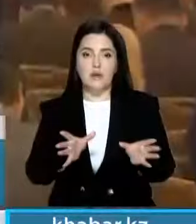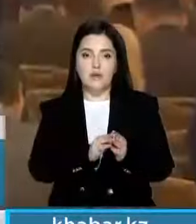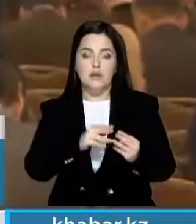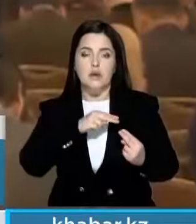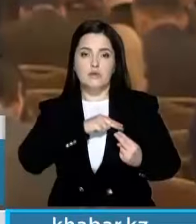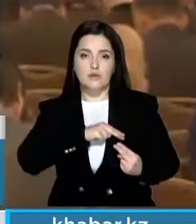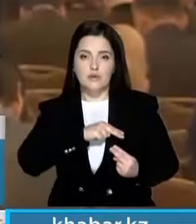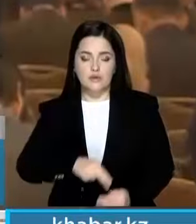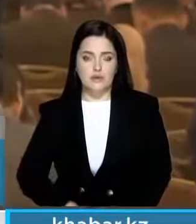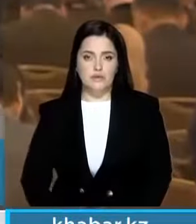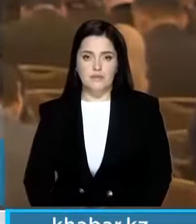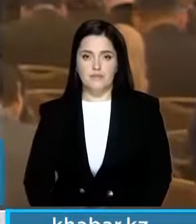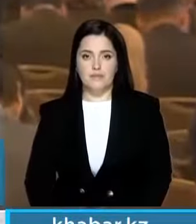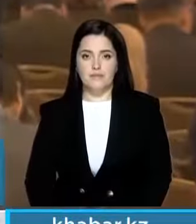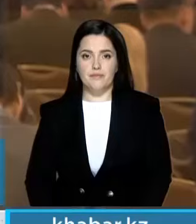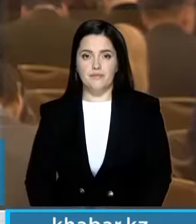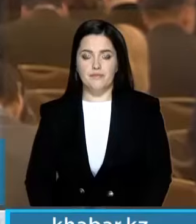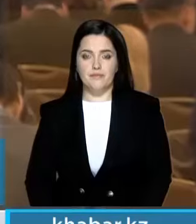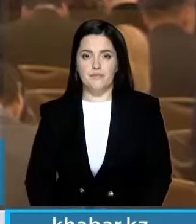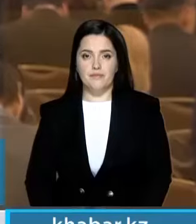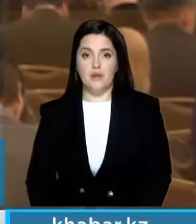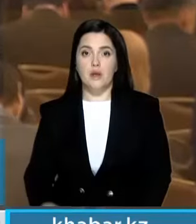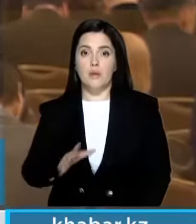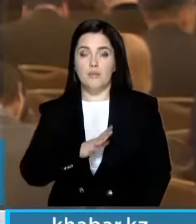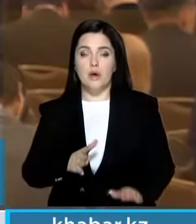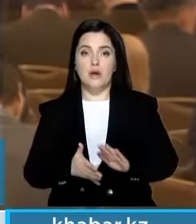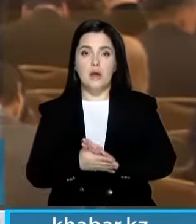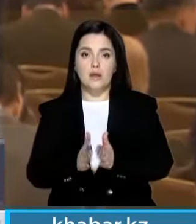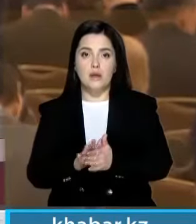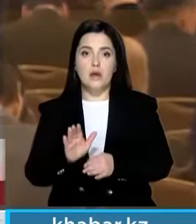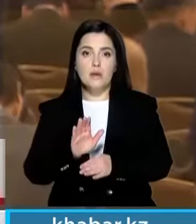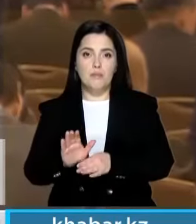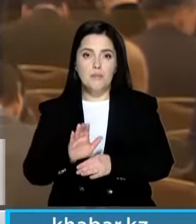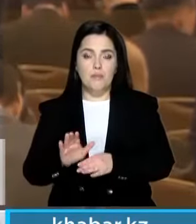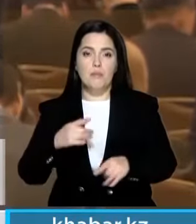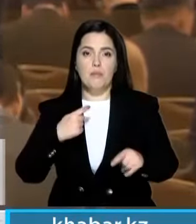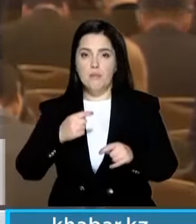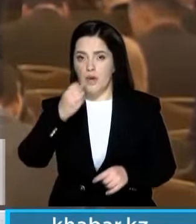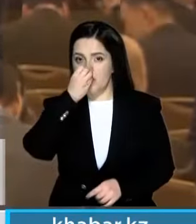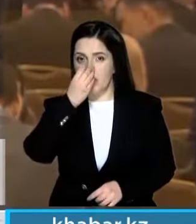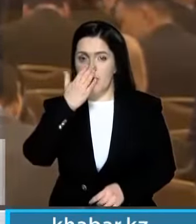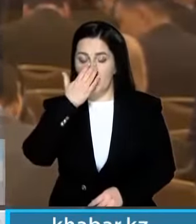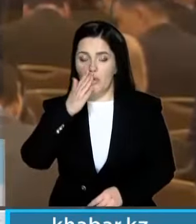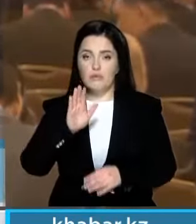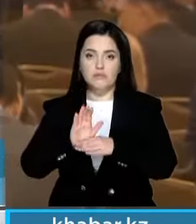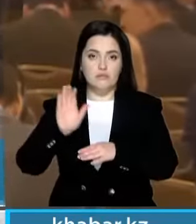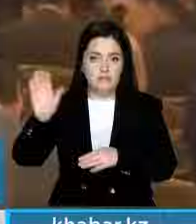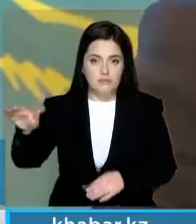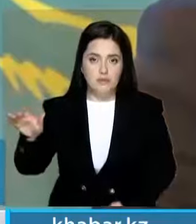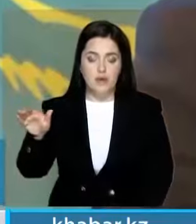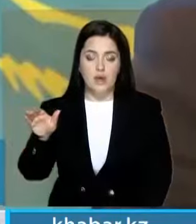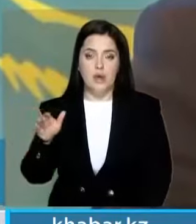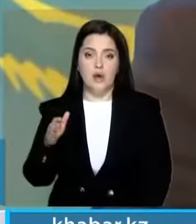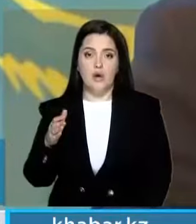контракт по поставке целлюлозы, казахстанской целлюлозы, в Японию. Сейчас в этом направлении